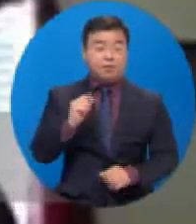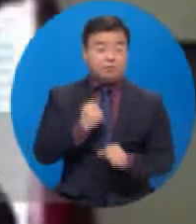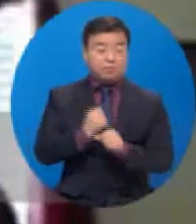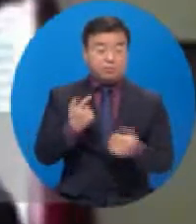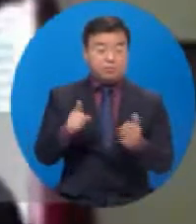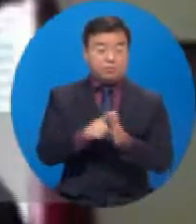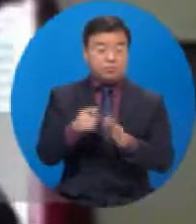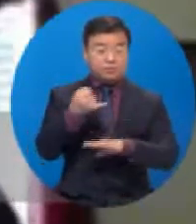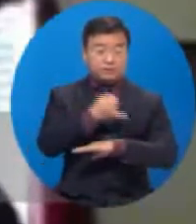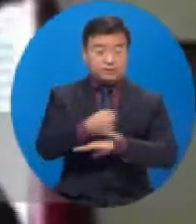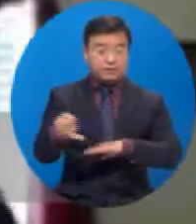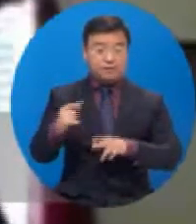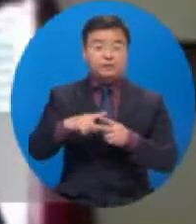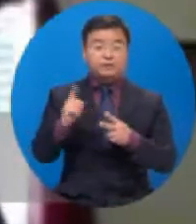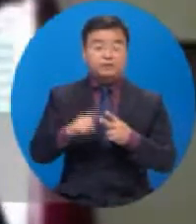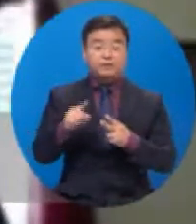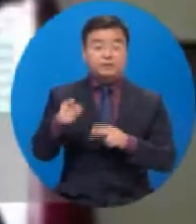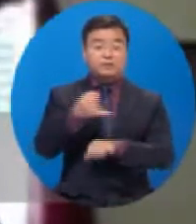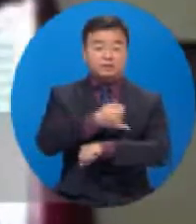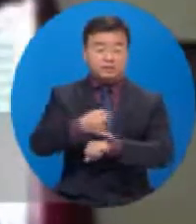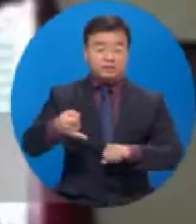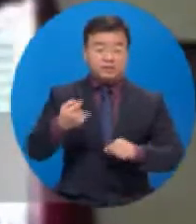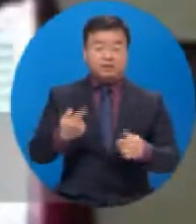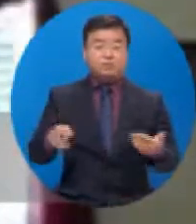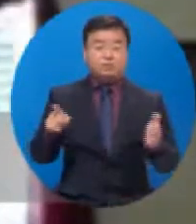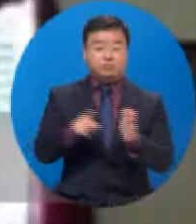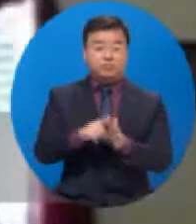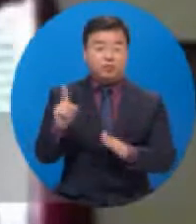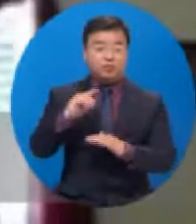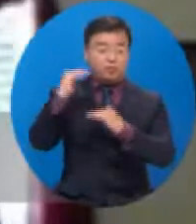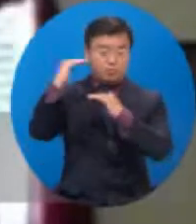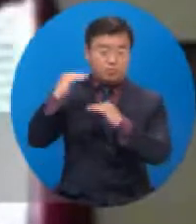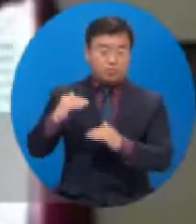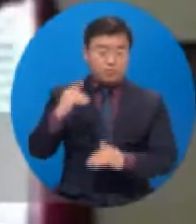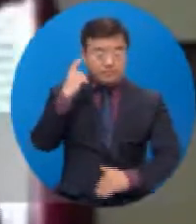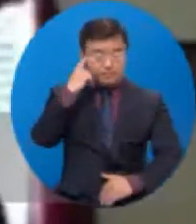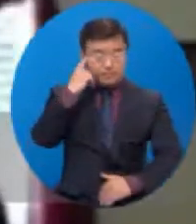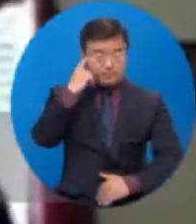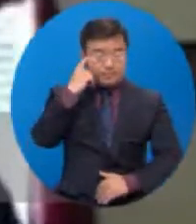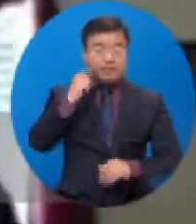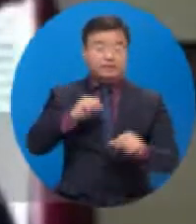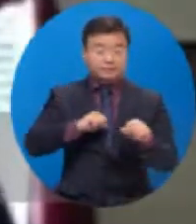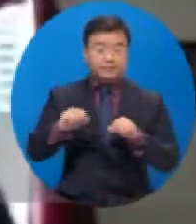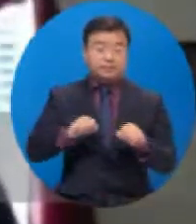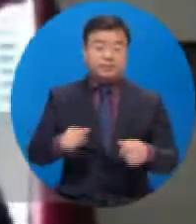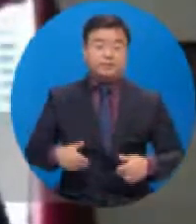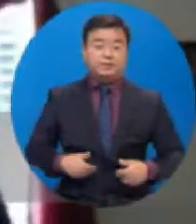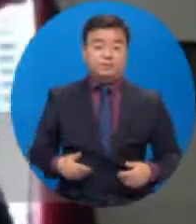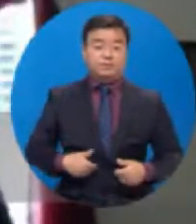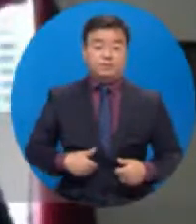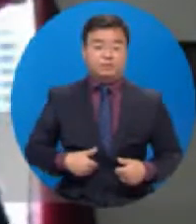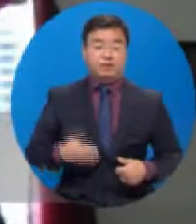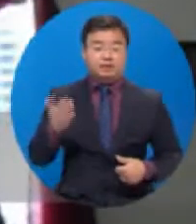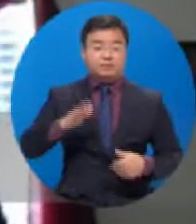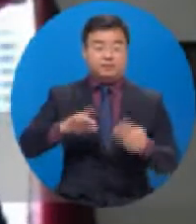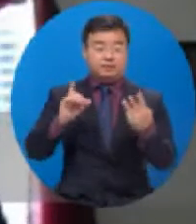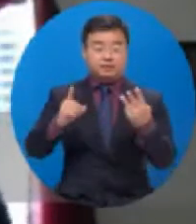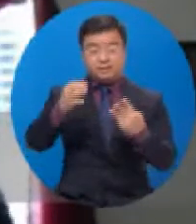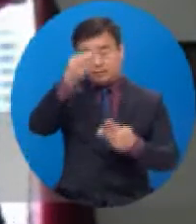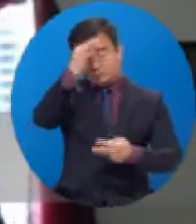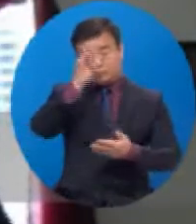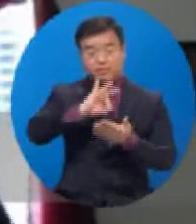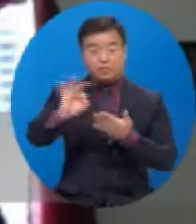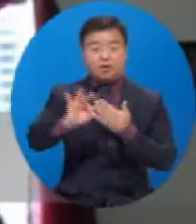Whenever you're thinking about building something, you really have to think about what sort of design I'm going to have to do, what sort of work is going to have to go in. However, with 3D printing technology, we